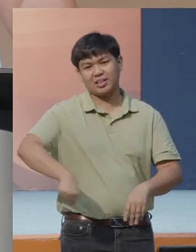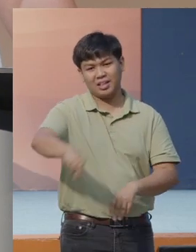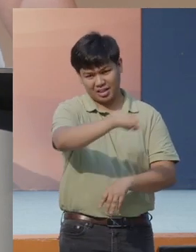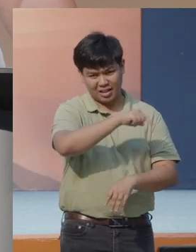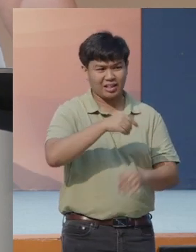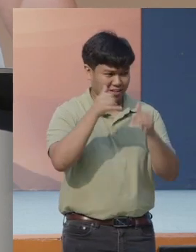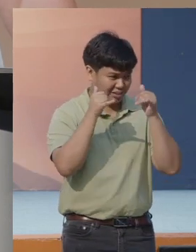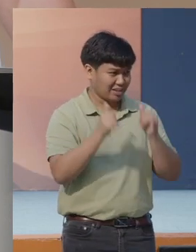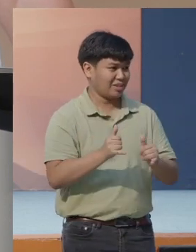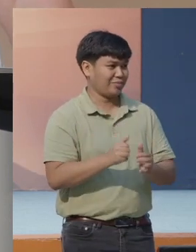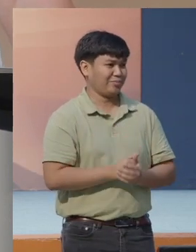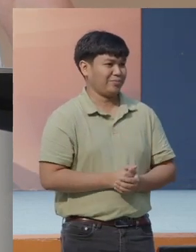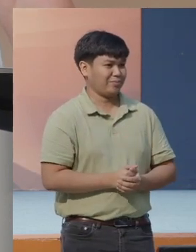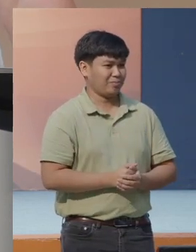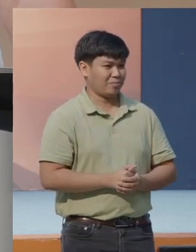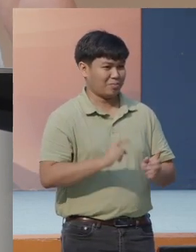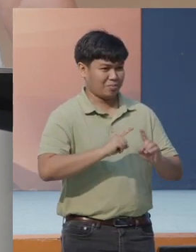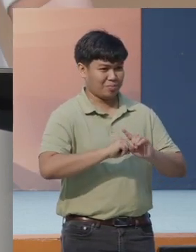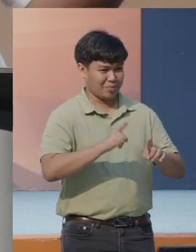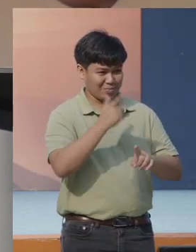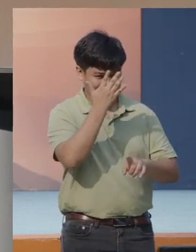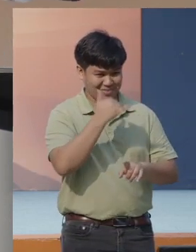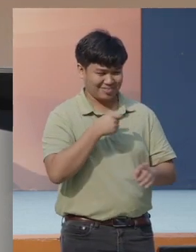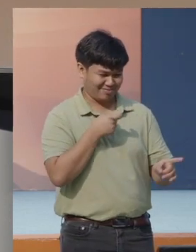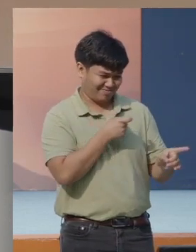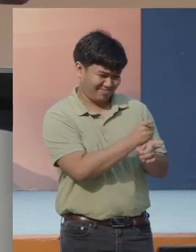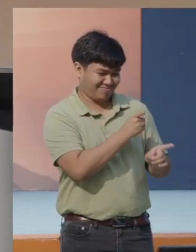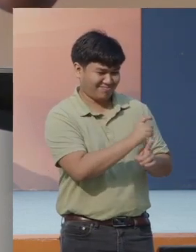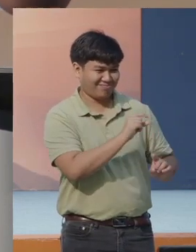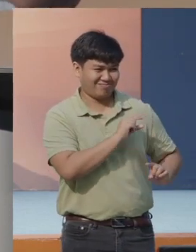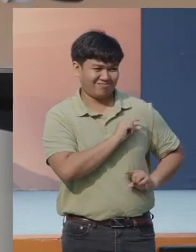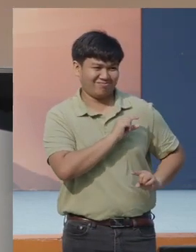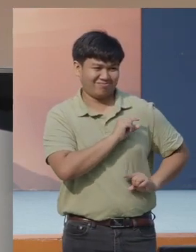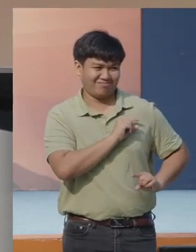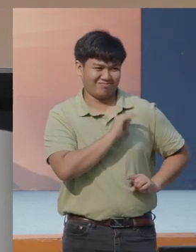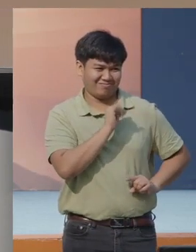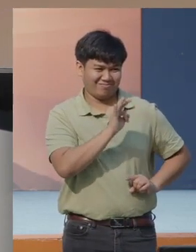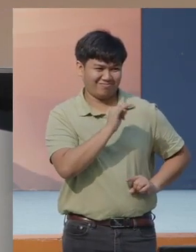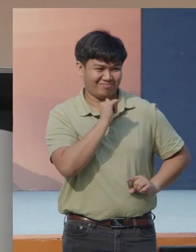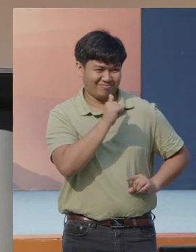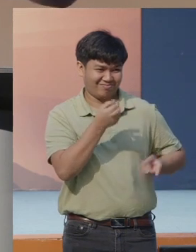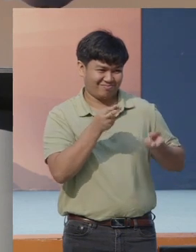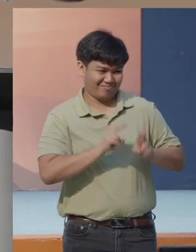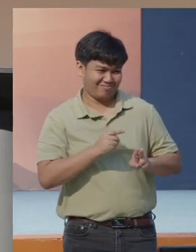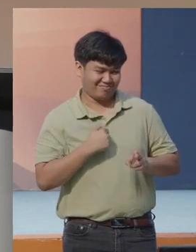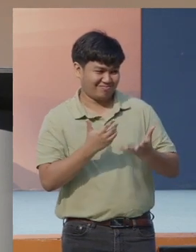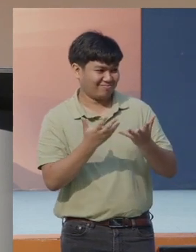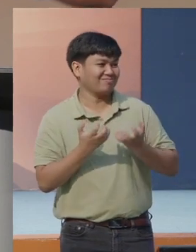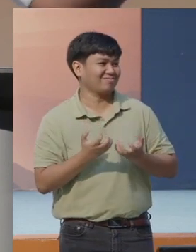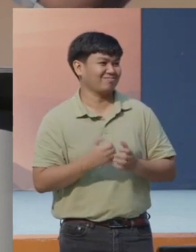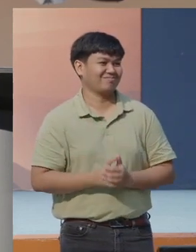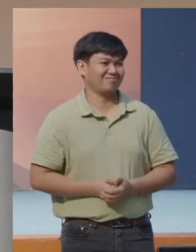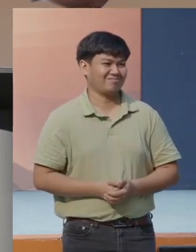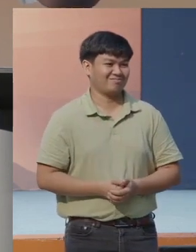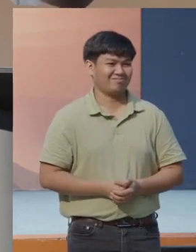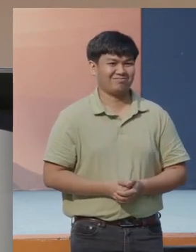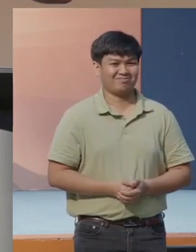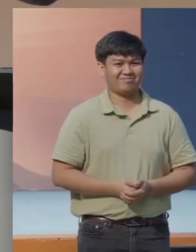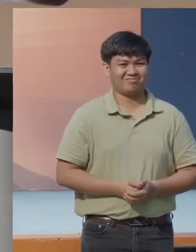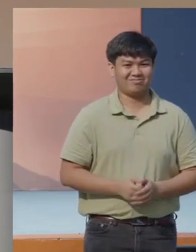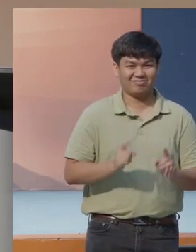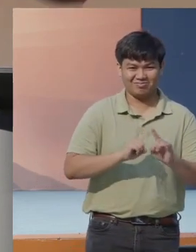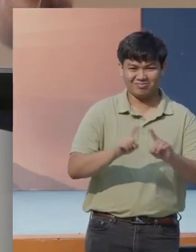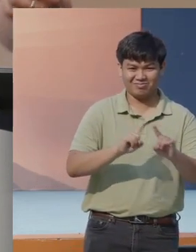kaligtasan. And this is an illustration that God is instituting peace in order in many